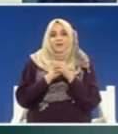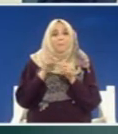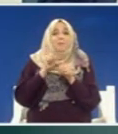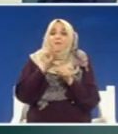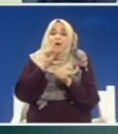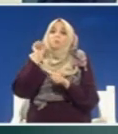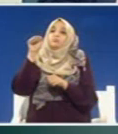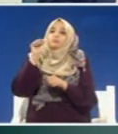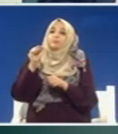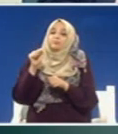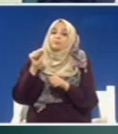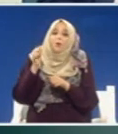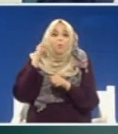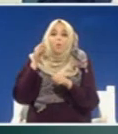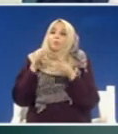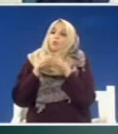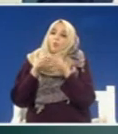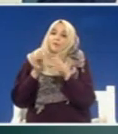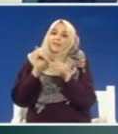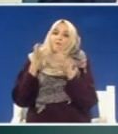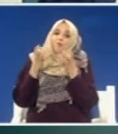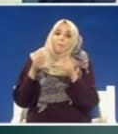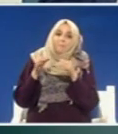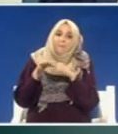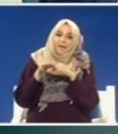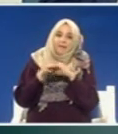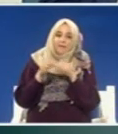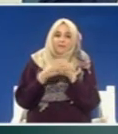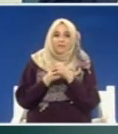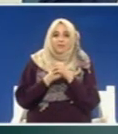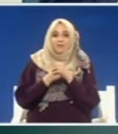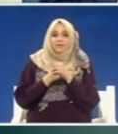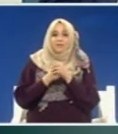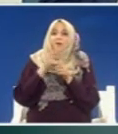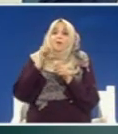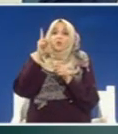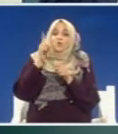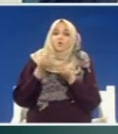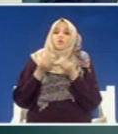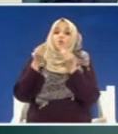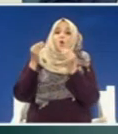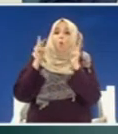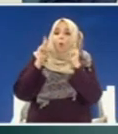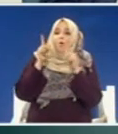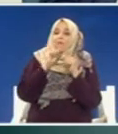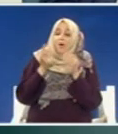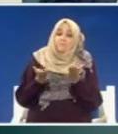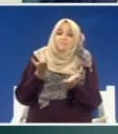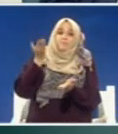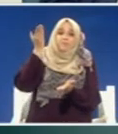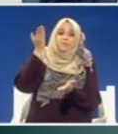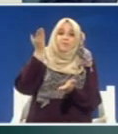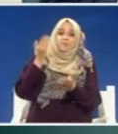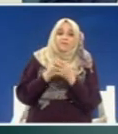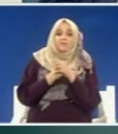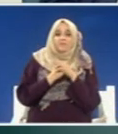الأبواب وتسأل عن من يرغب في الزواج. مرأة أعزها الله تعالى وكرمها ورفع